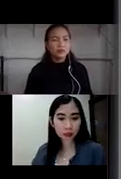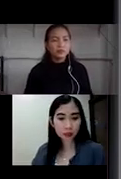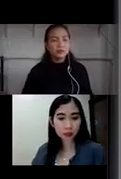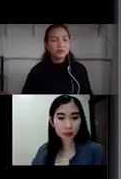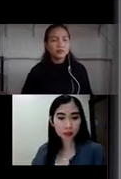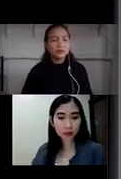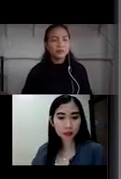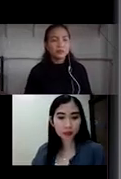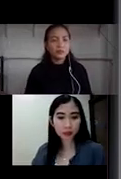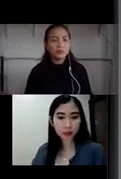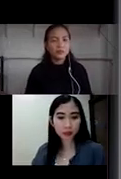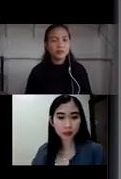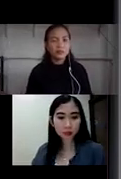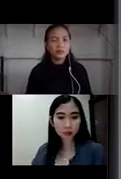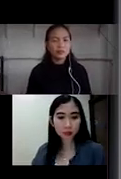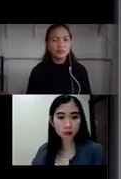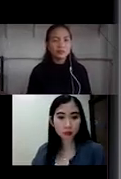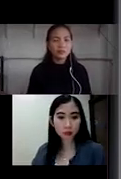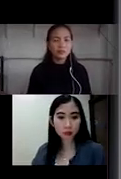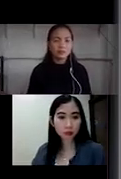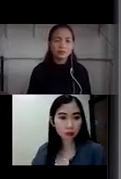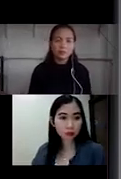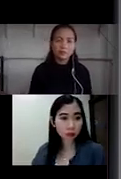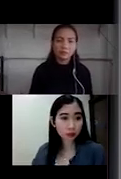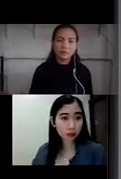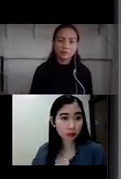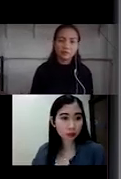Wait lang po.